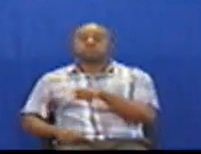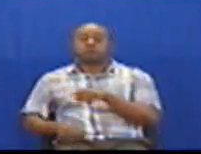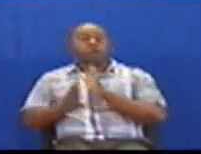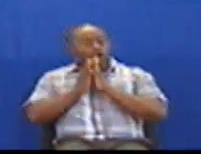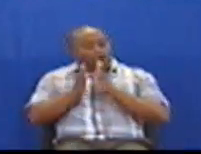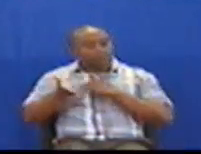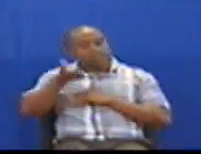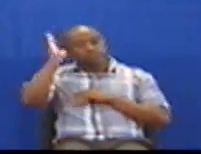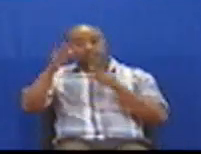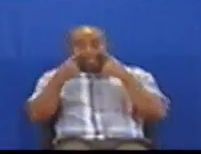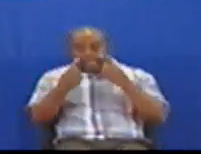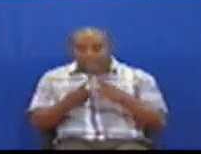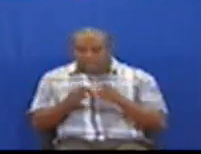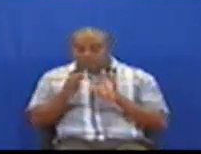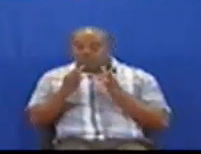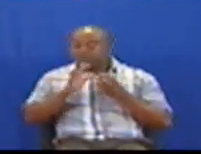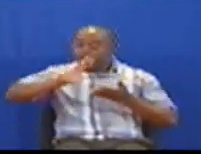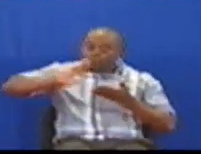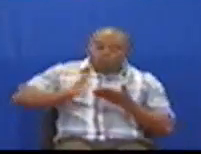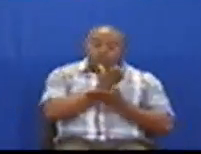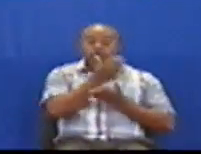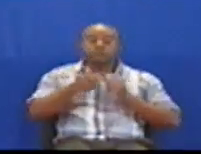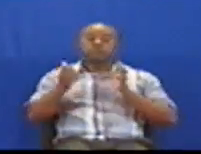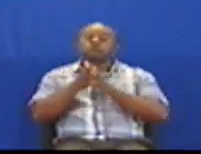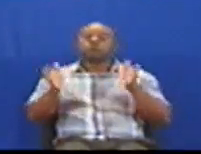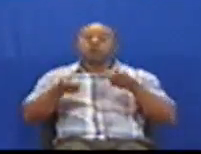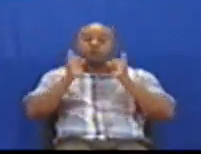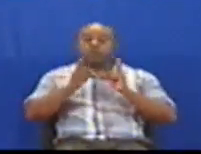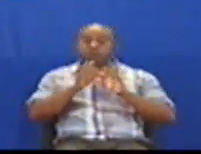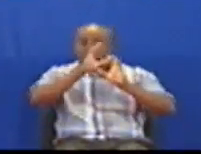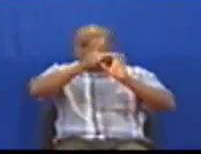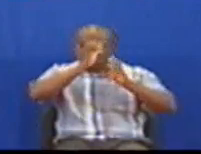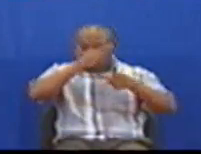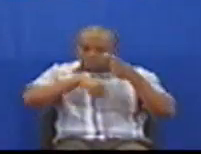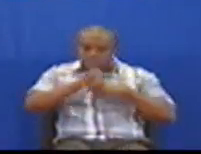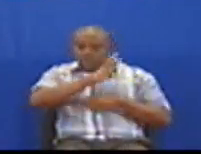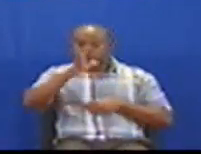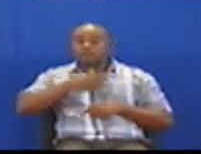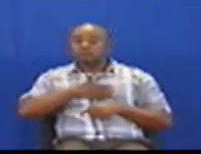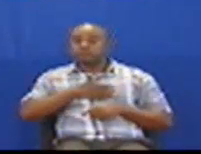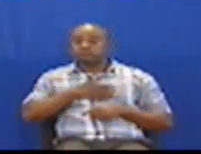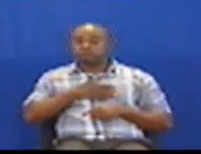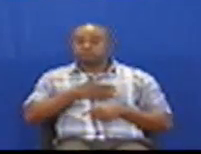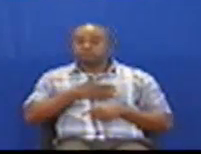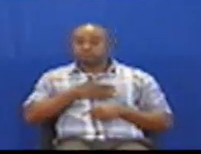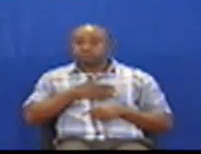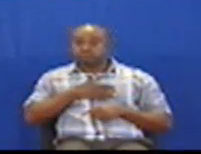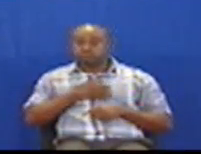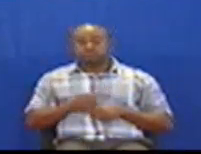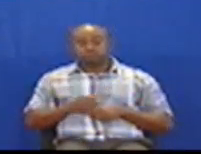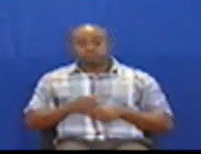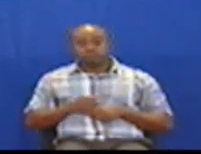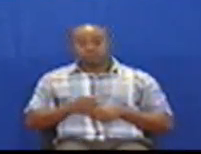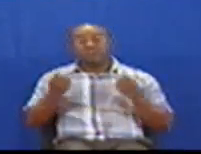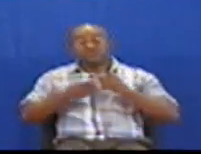iangalie namna gani ya kuondoa changamoto kubwa ya walimu wa sayansi katika wilaya yetu ya Kaliua. Nadhani pia ni swala la nchi nzima.